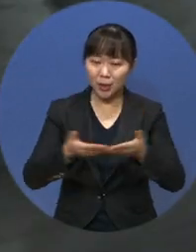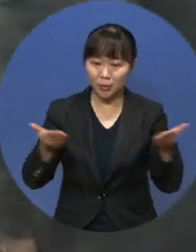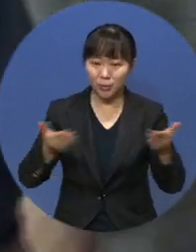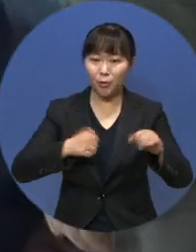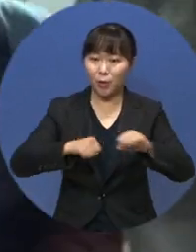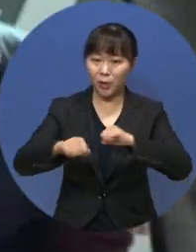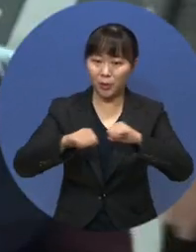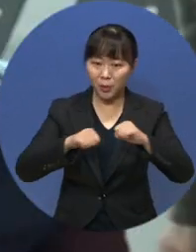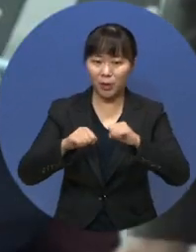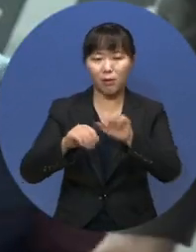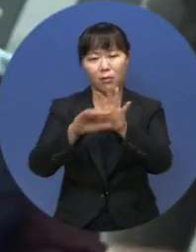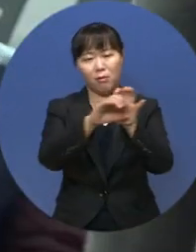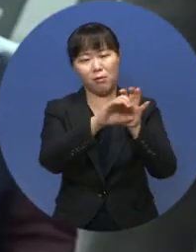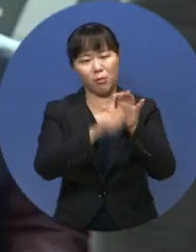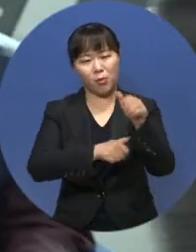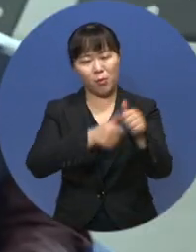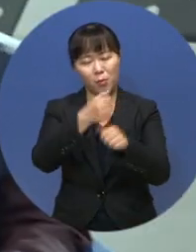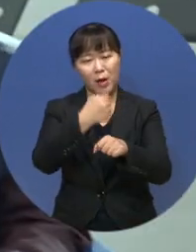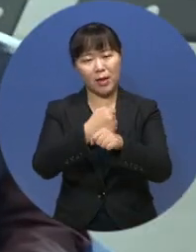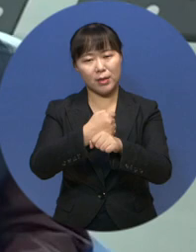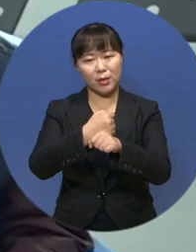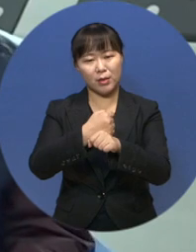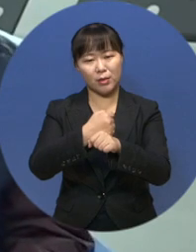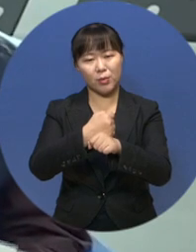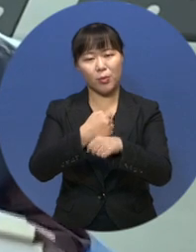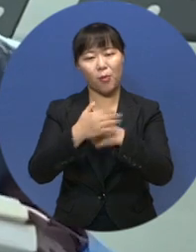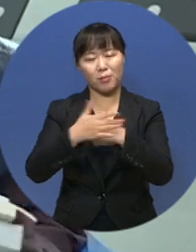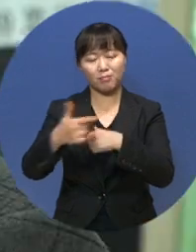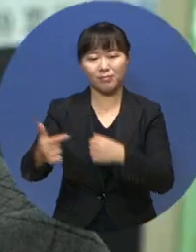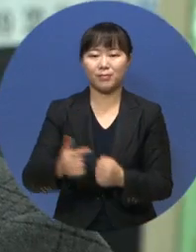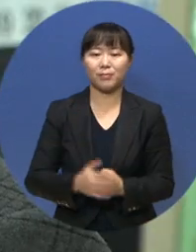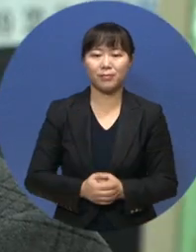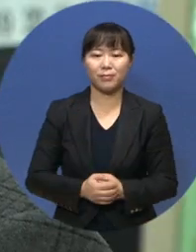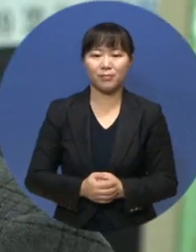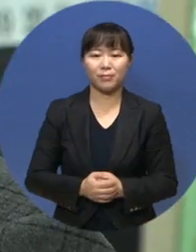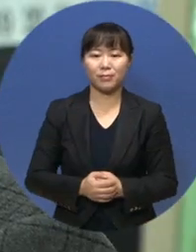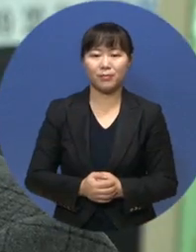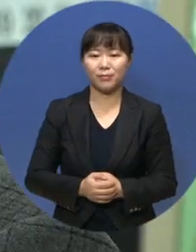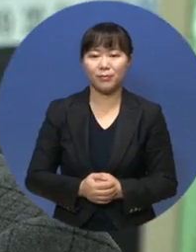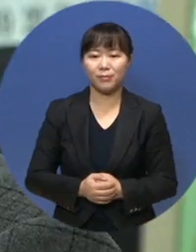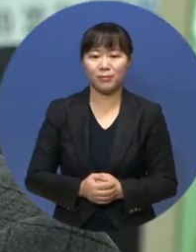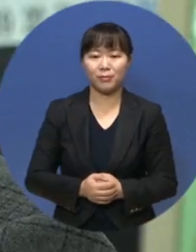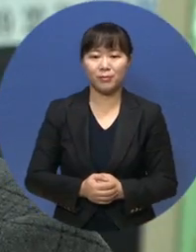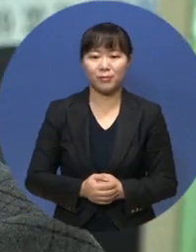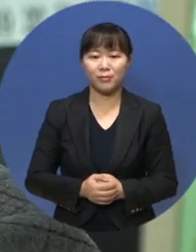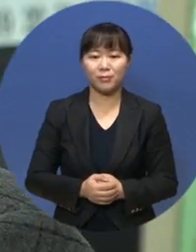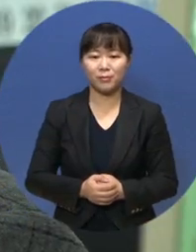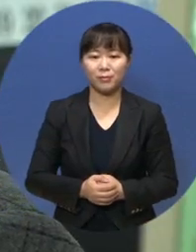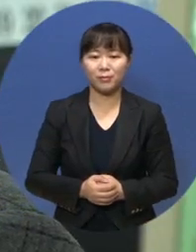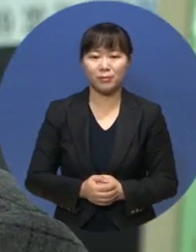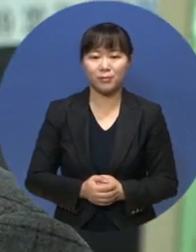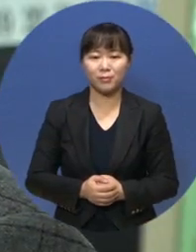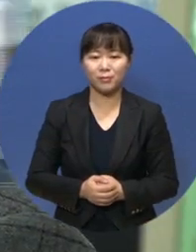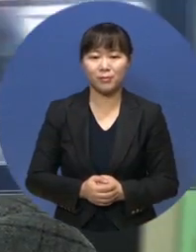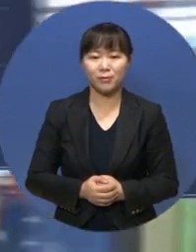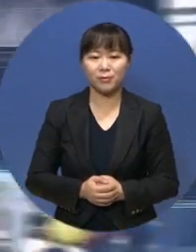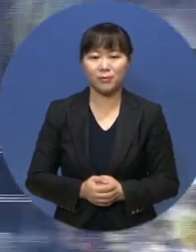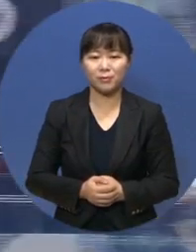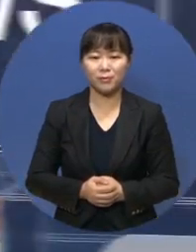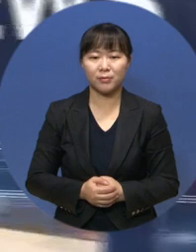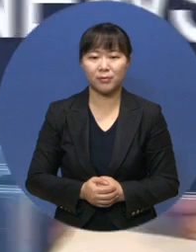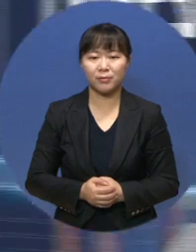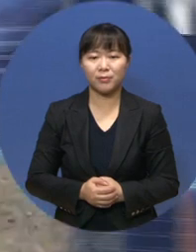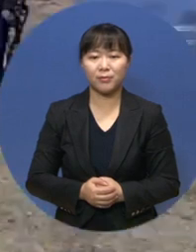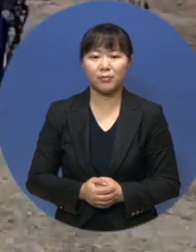활동이 코로나19를 극복하는 큰 힘이 되고 있습니다. 복지TV 뉴스 김민재입니다.